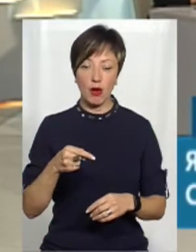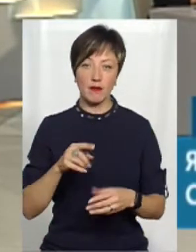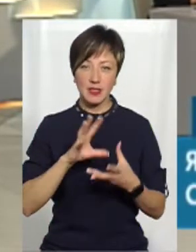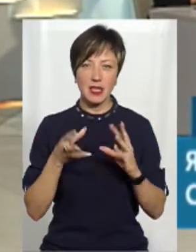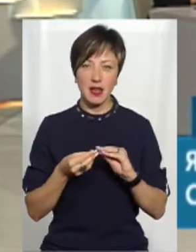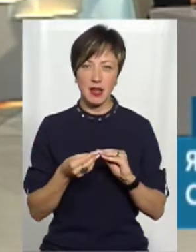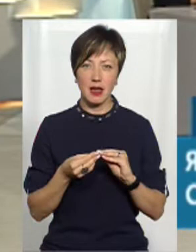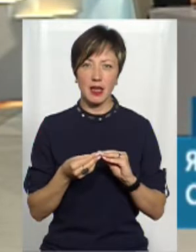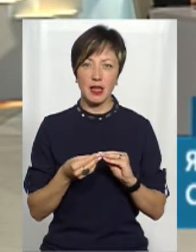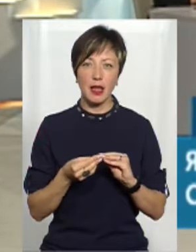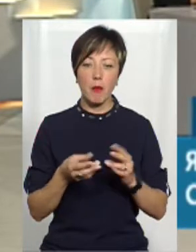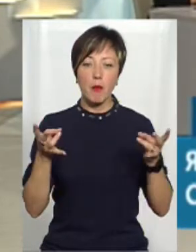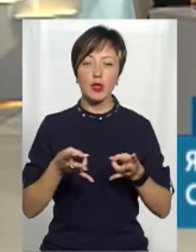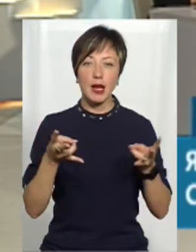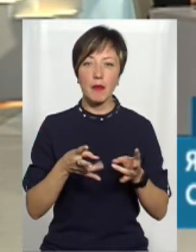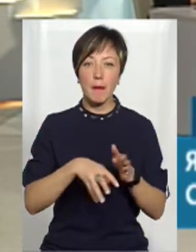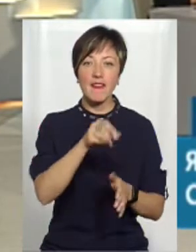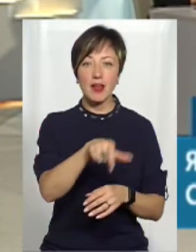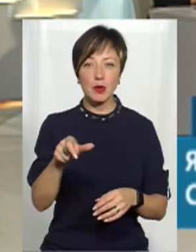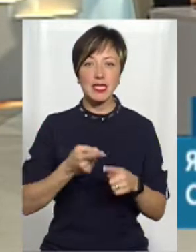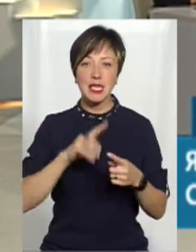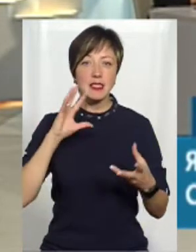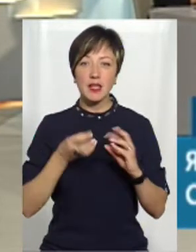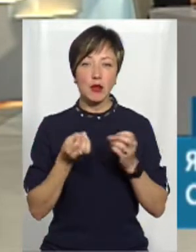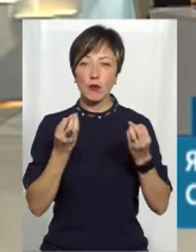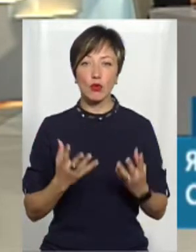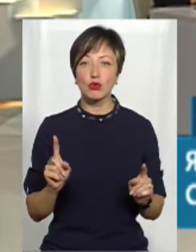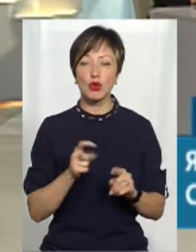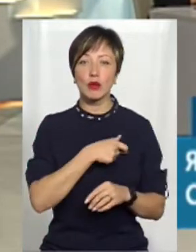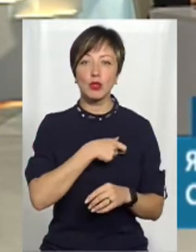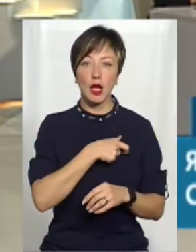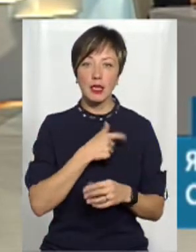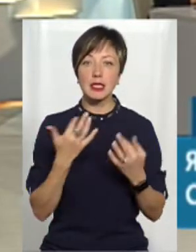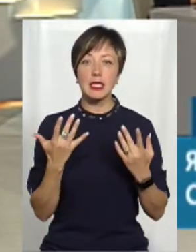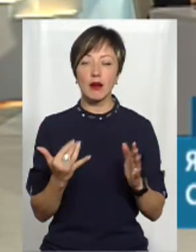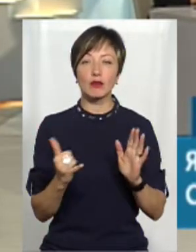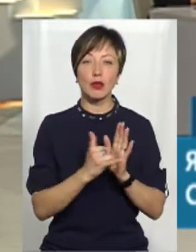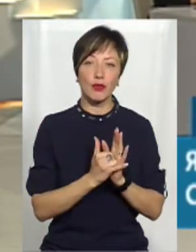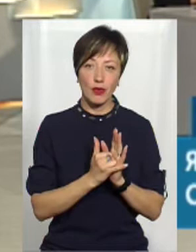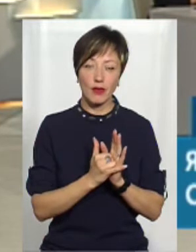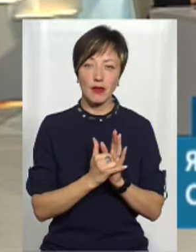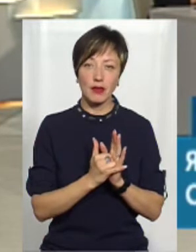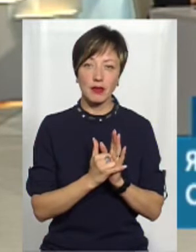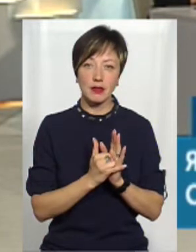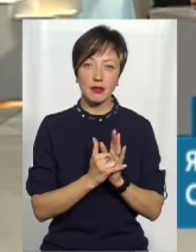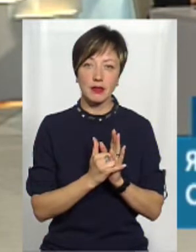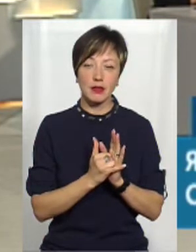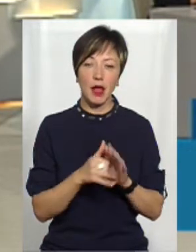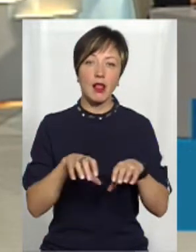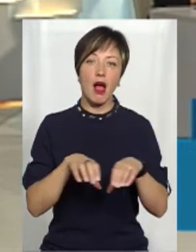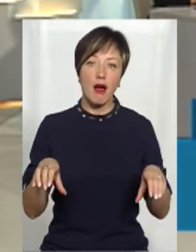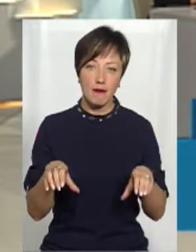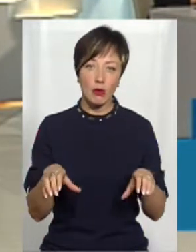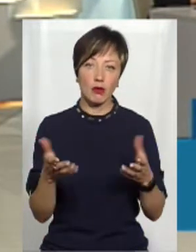запиту виборців. Бо звіт – це не просто те, що депутат там скільки встановив, ну, це так,